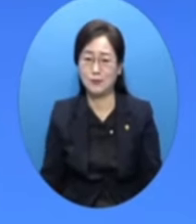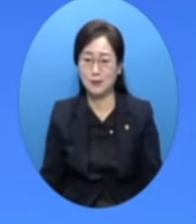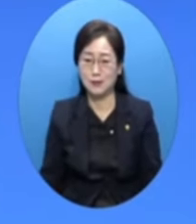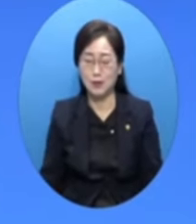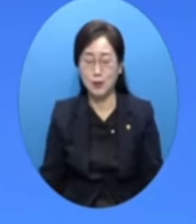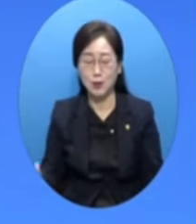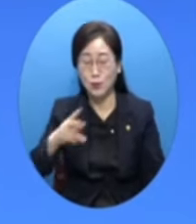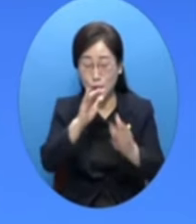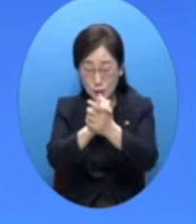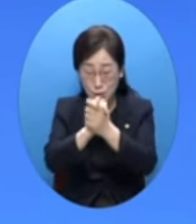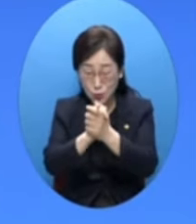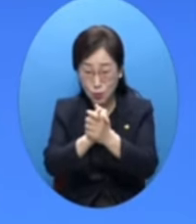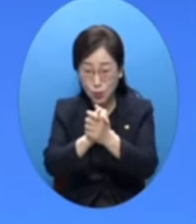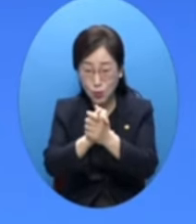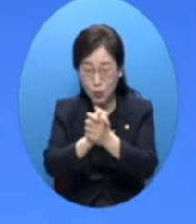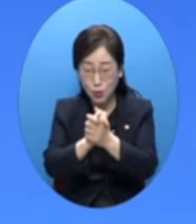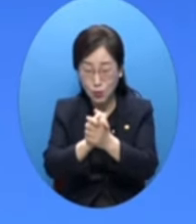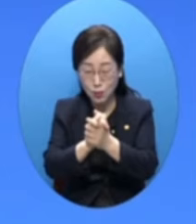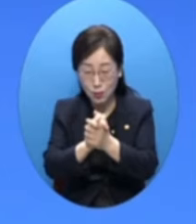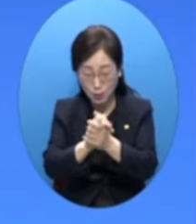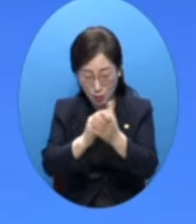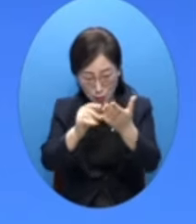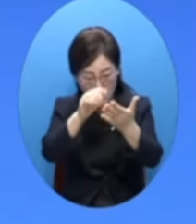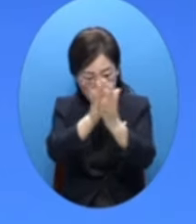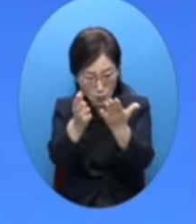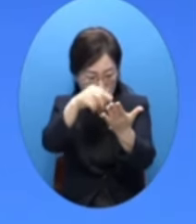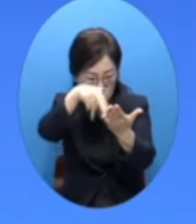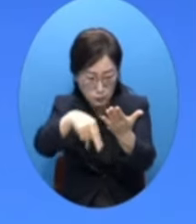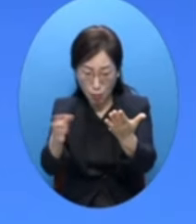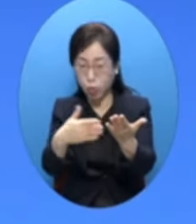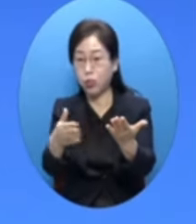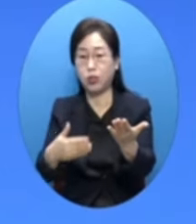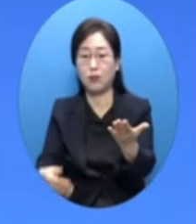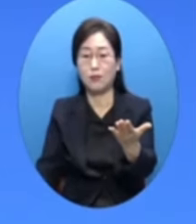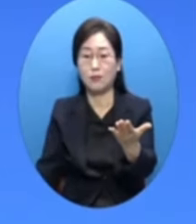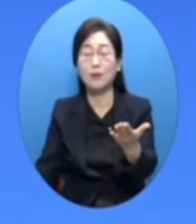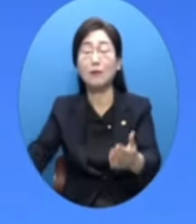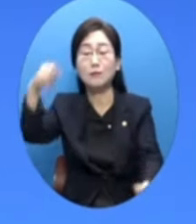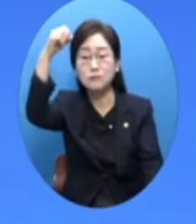그것을 가지고 기도했다는 기록이 사복음서 어디에도 없습니다. 그냥